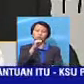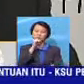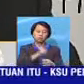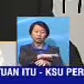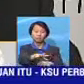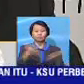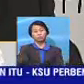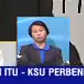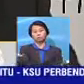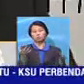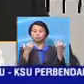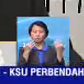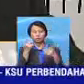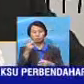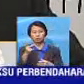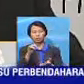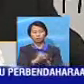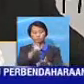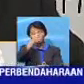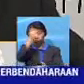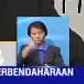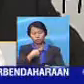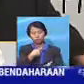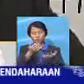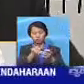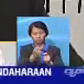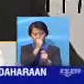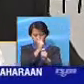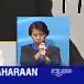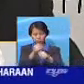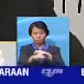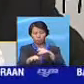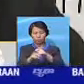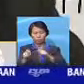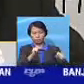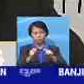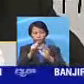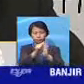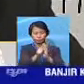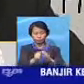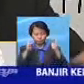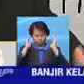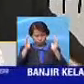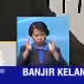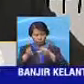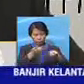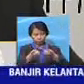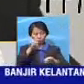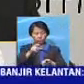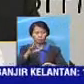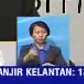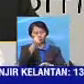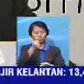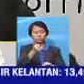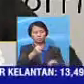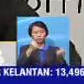kesan yang diharapkan kerana itulah kita ingin menetapkan di bawah akta pindaan Ini tempoh masa tatatertib yang perlu diambil